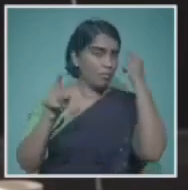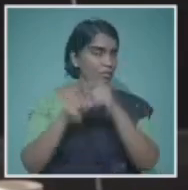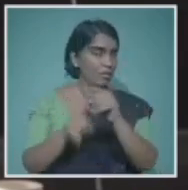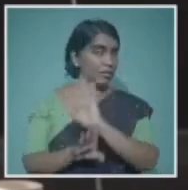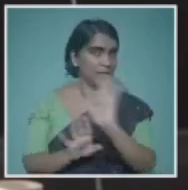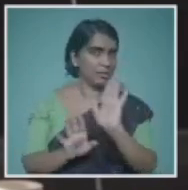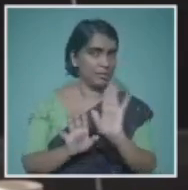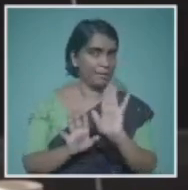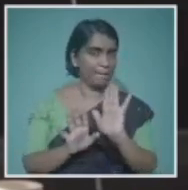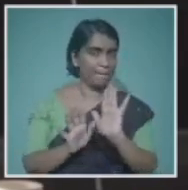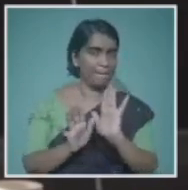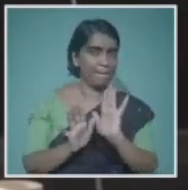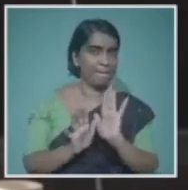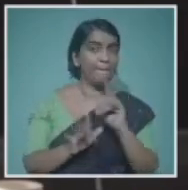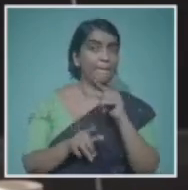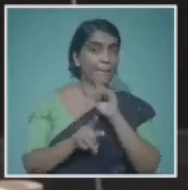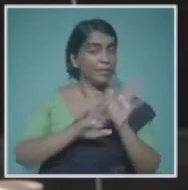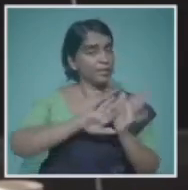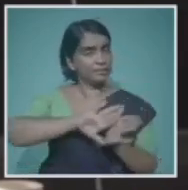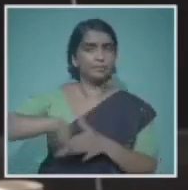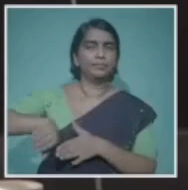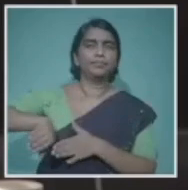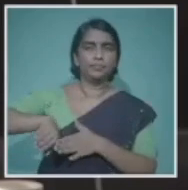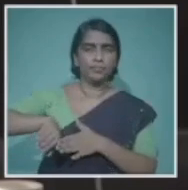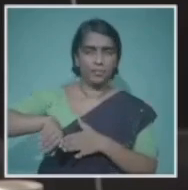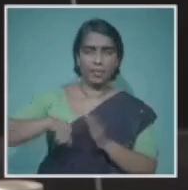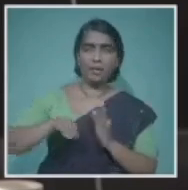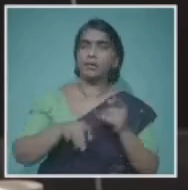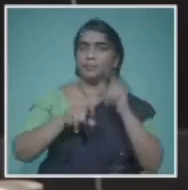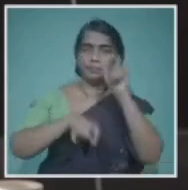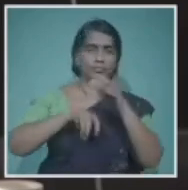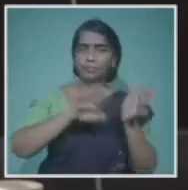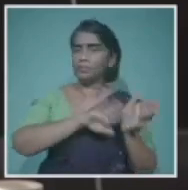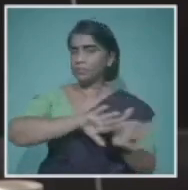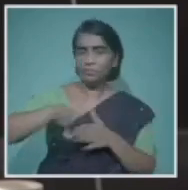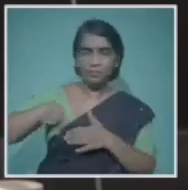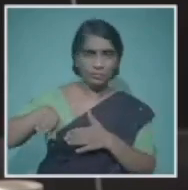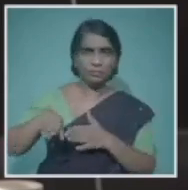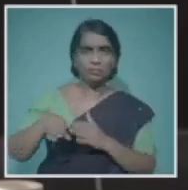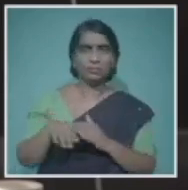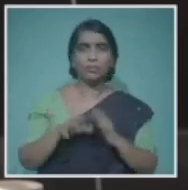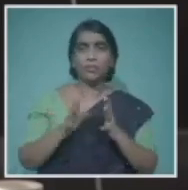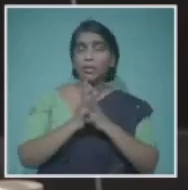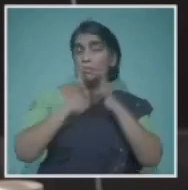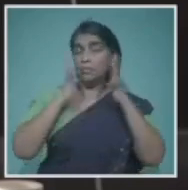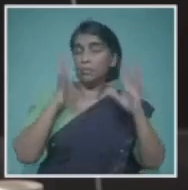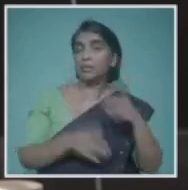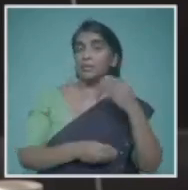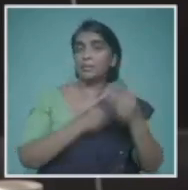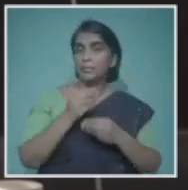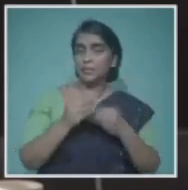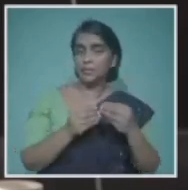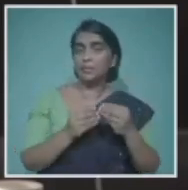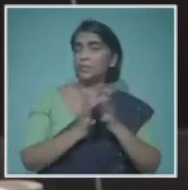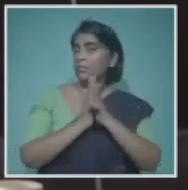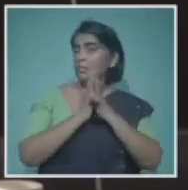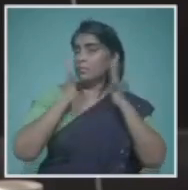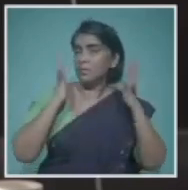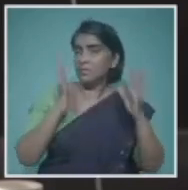කතා කරන්නේ. ඔවුන් අයින් කරන්න. ඔවුන් අයින් කරන්න. විශාල කට්ටිය ගන්න.